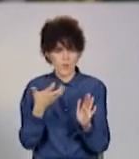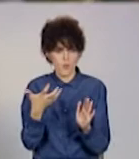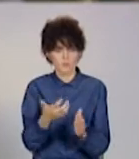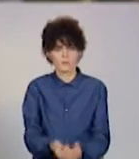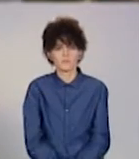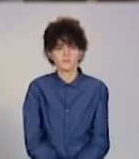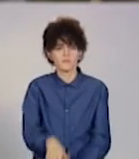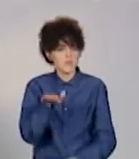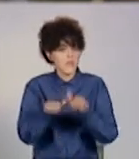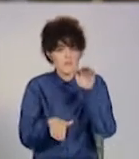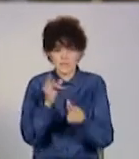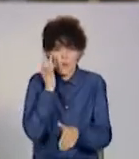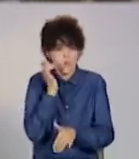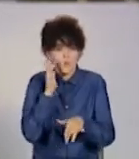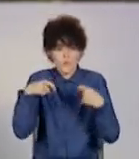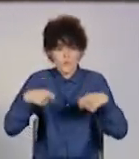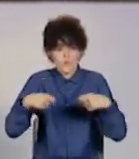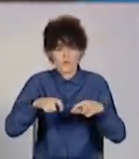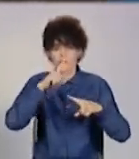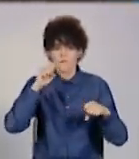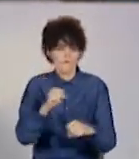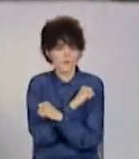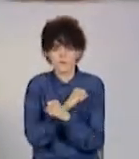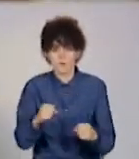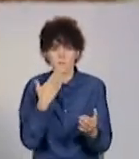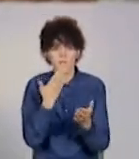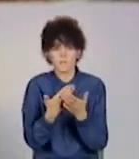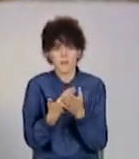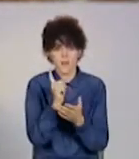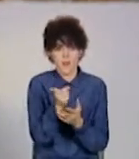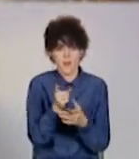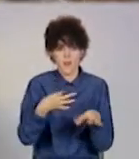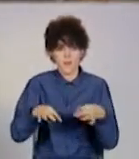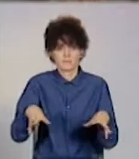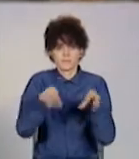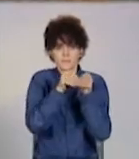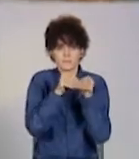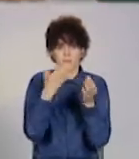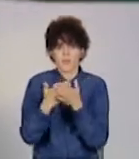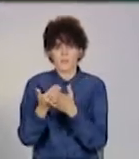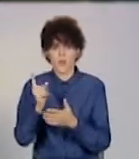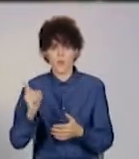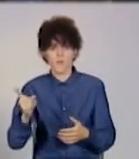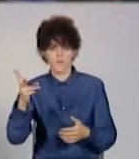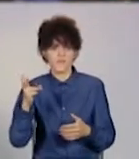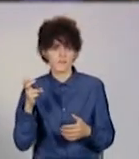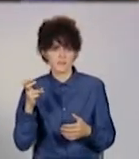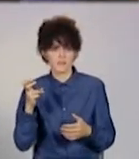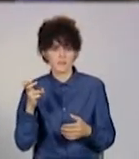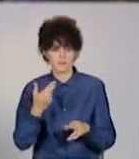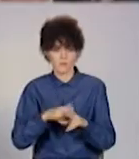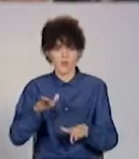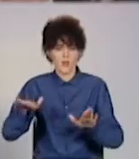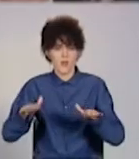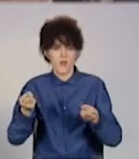невозможно на вес продавати, тому що сравніть, от этот кілограм, а тут кіло 200, і воно